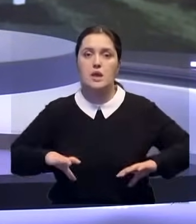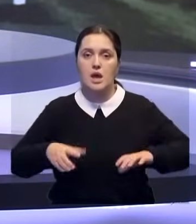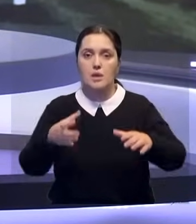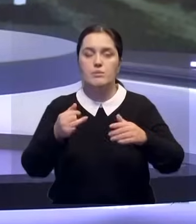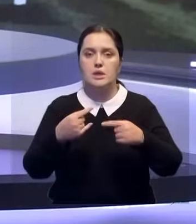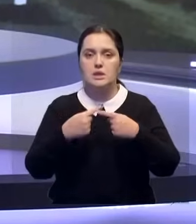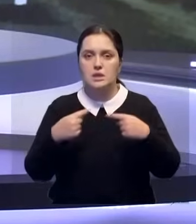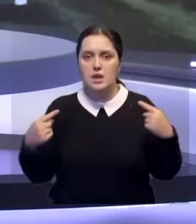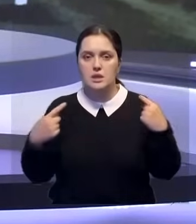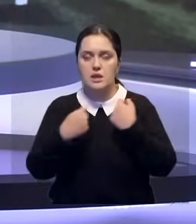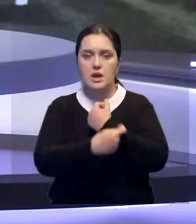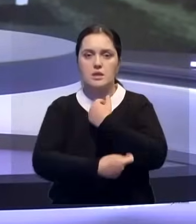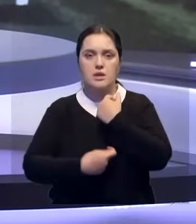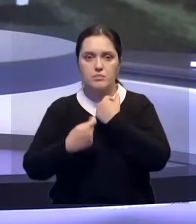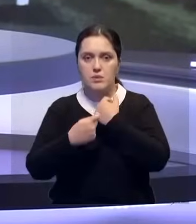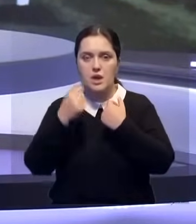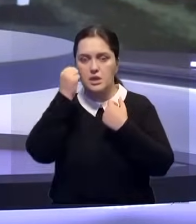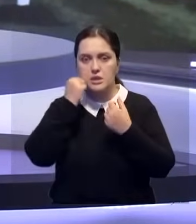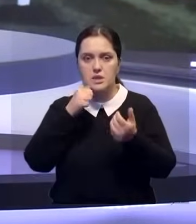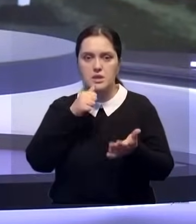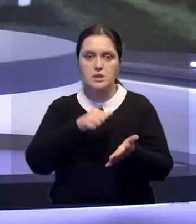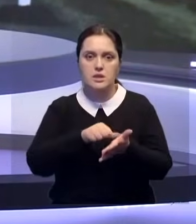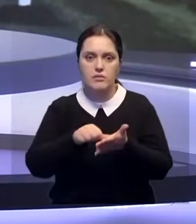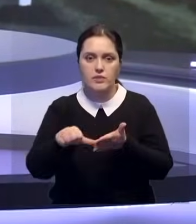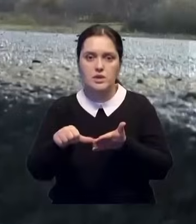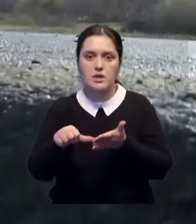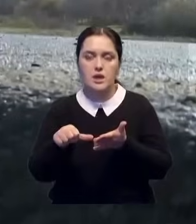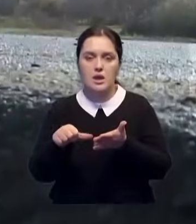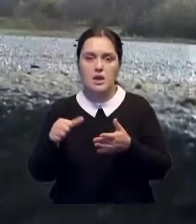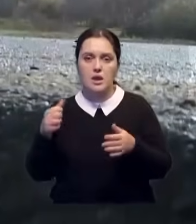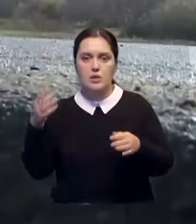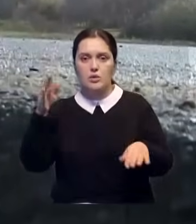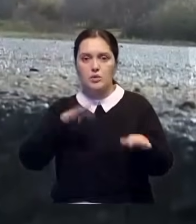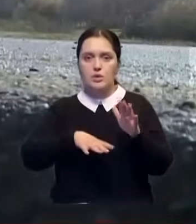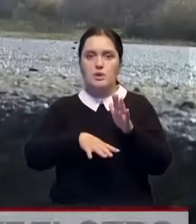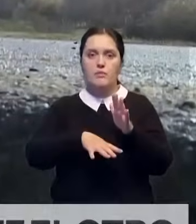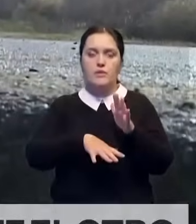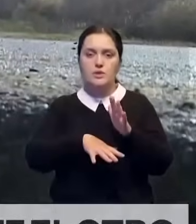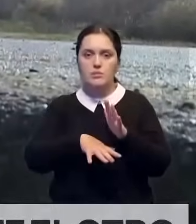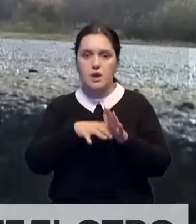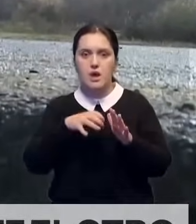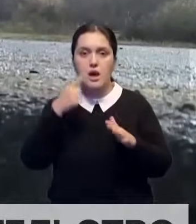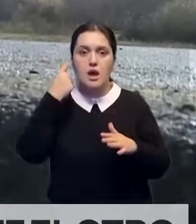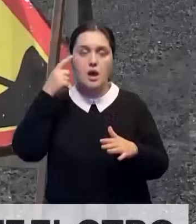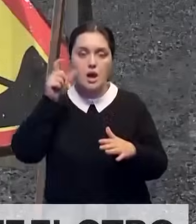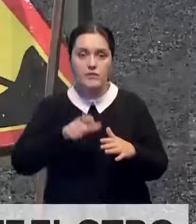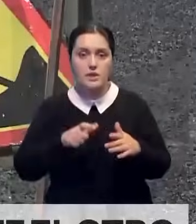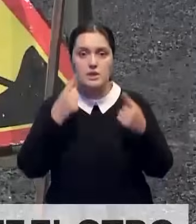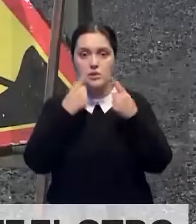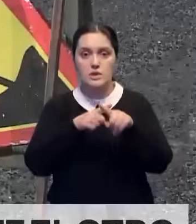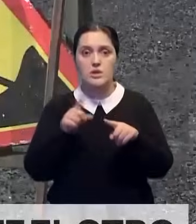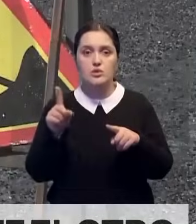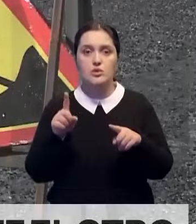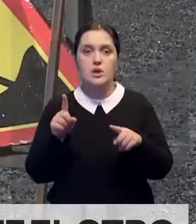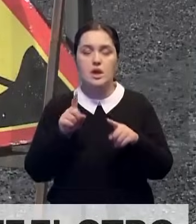создавать каменную плиту из самых разных материалов, остатков старого асфальта, грунта и отходов горнодобывающей промышленности. Авторы